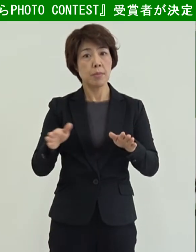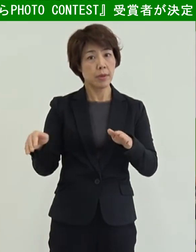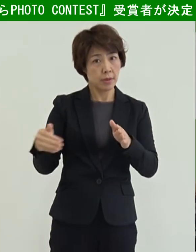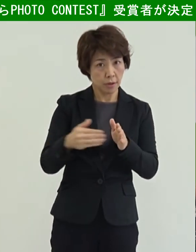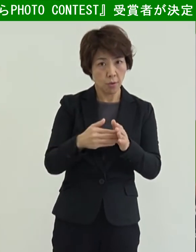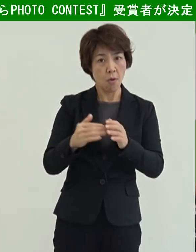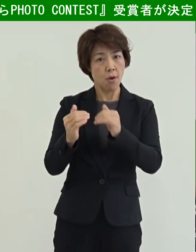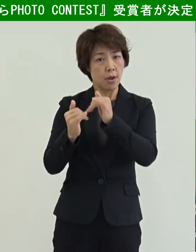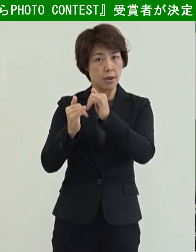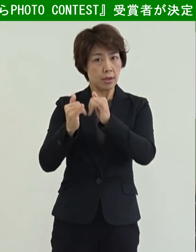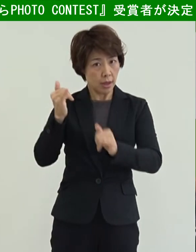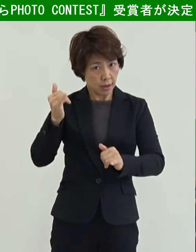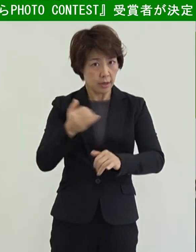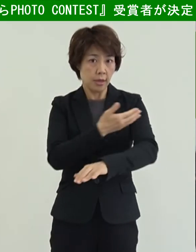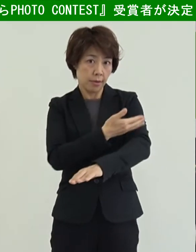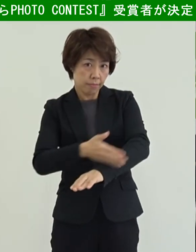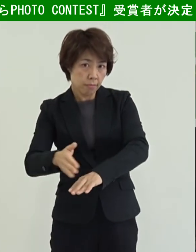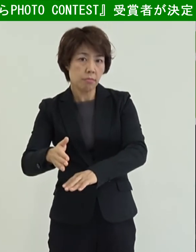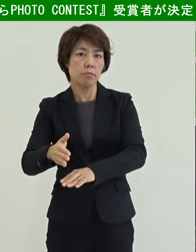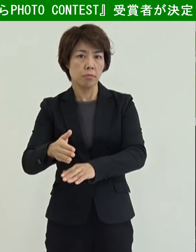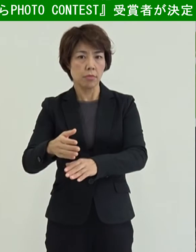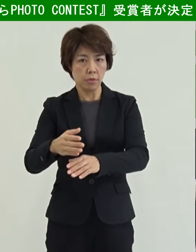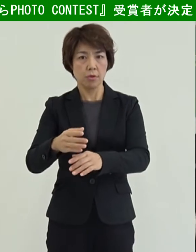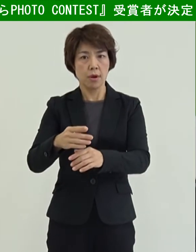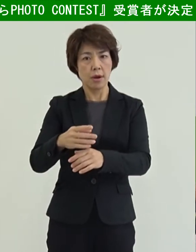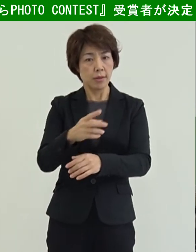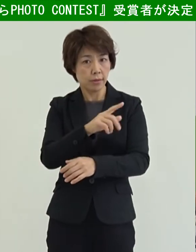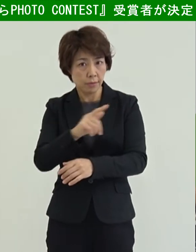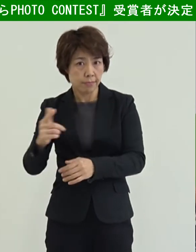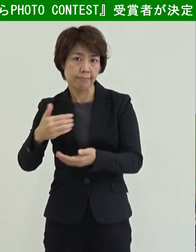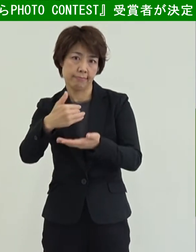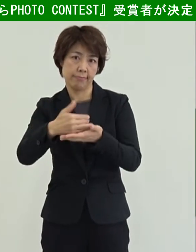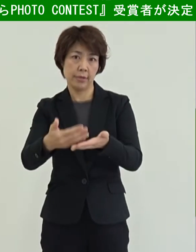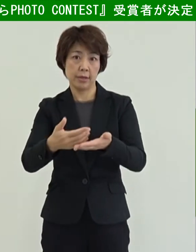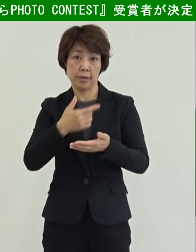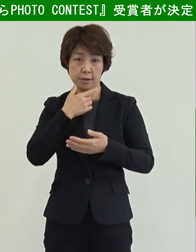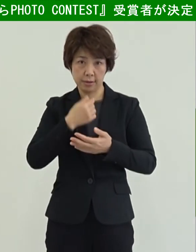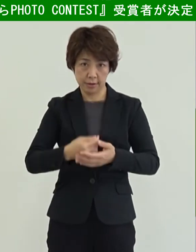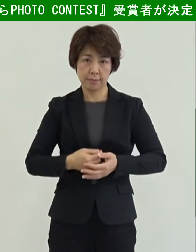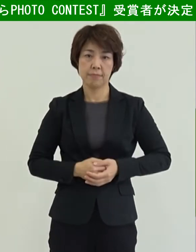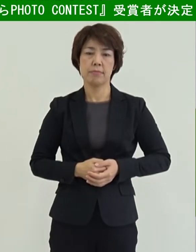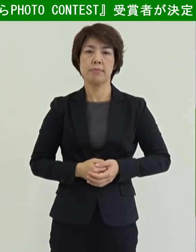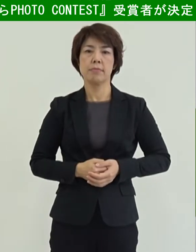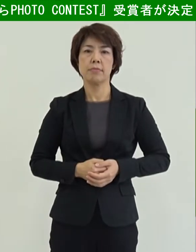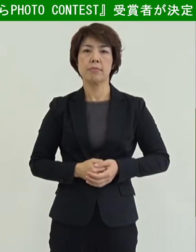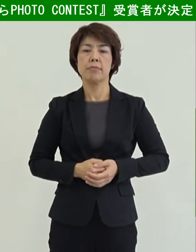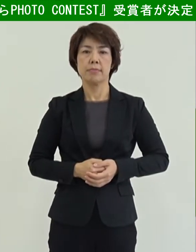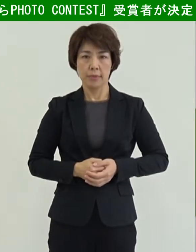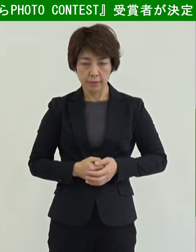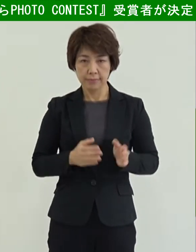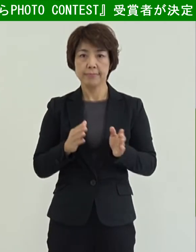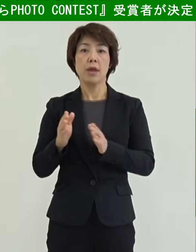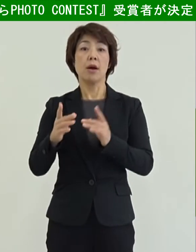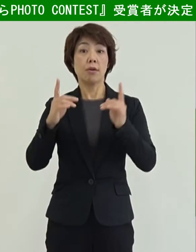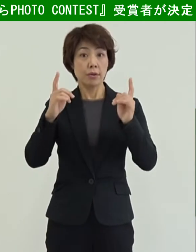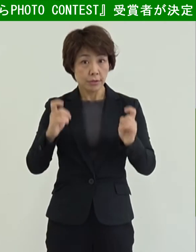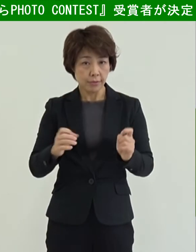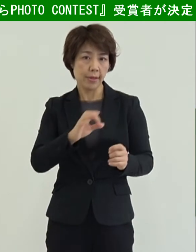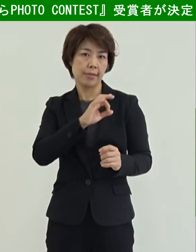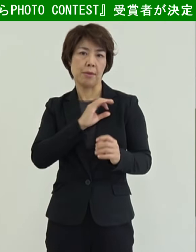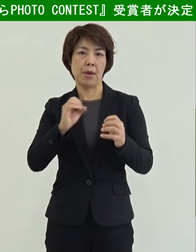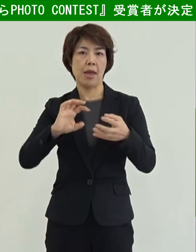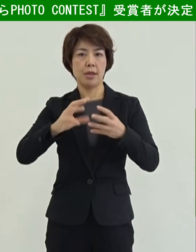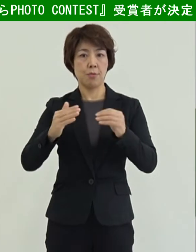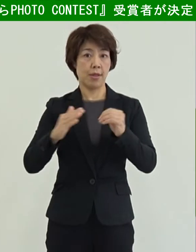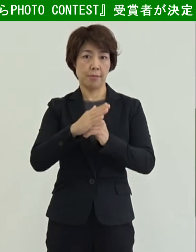取り組まれている上での背後の思いなどもありましただけだと思うはいっえっと今日は88位は波と申し